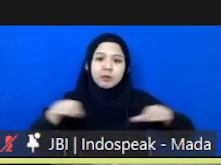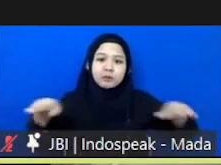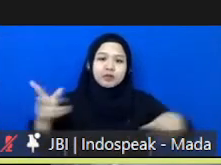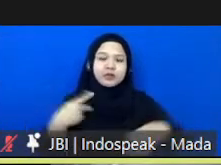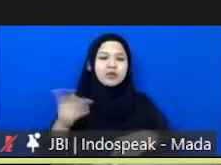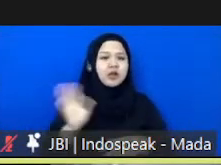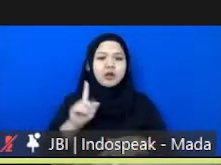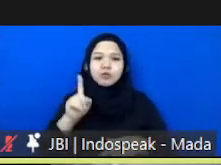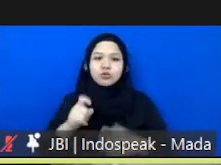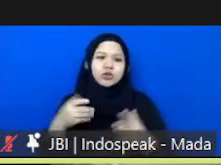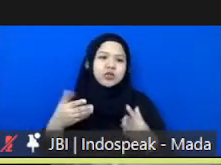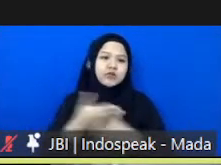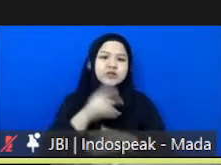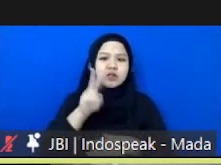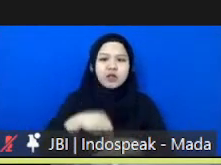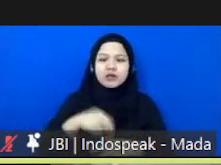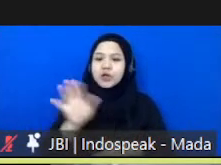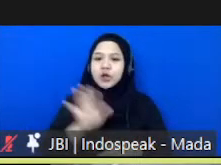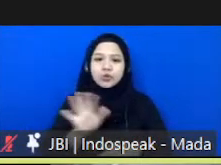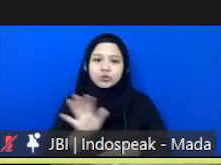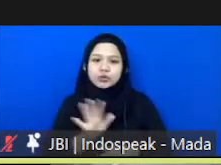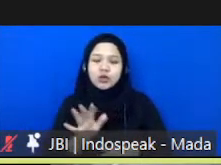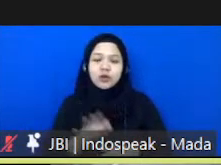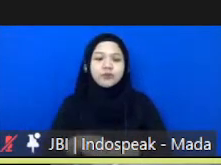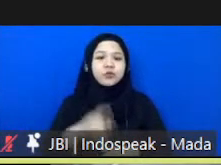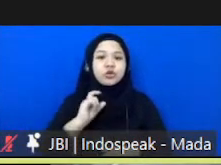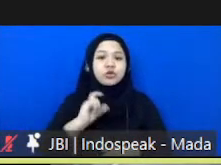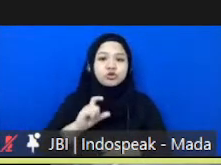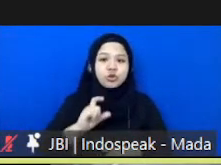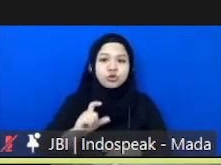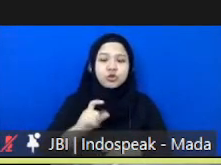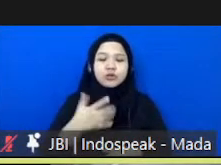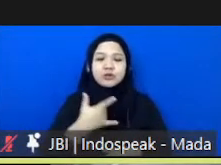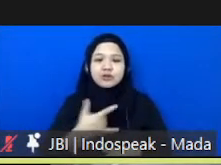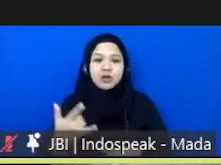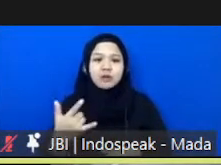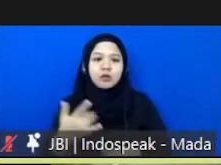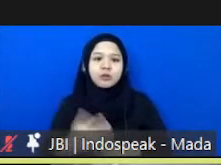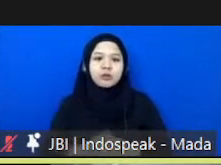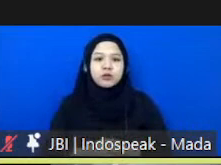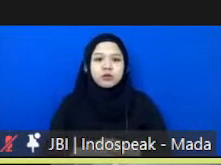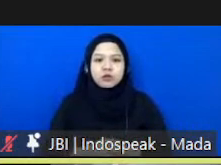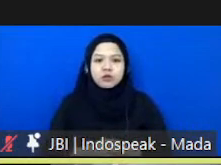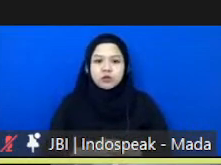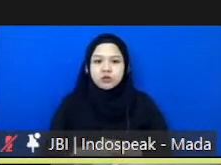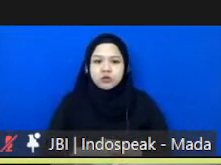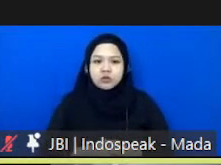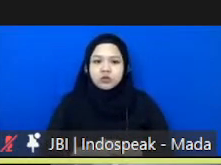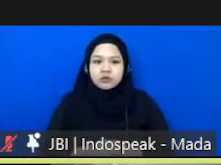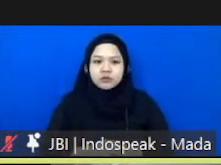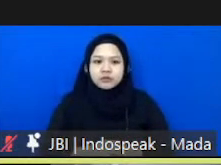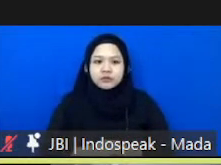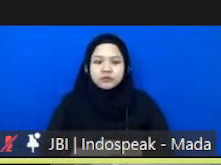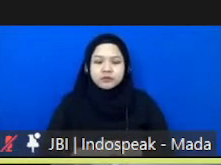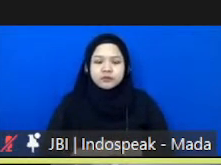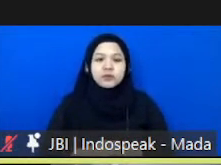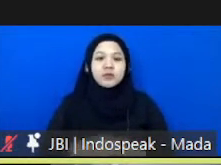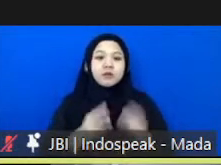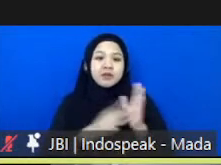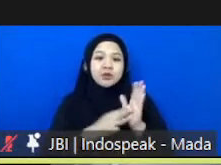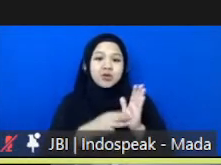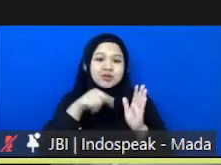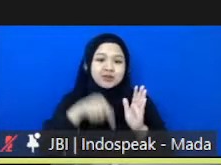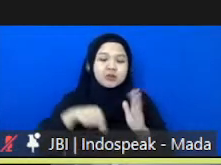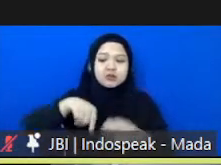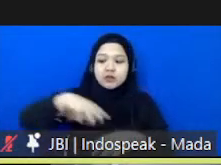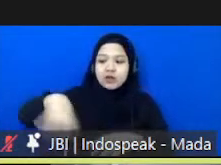lakukan intervensi lagi sampai batasan waktu tertentu misalnya. Tetapi ketika kita nanti akan diaplikasikan atau itu dikembangkan di daerah